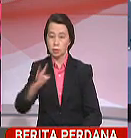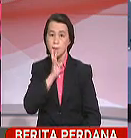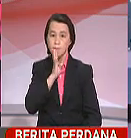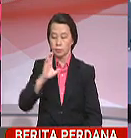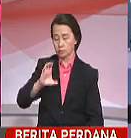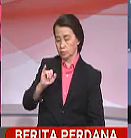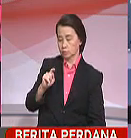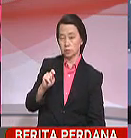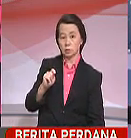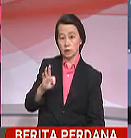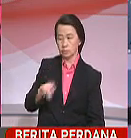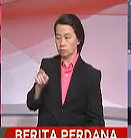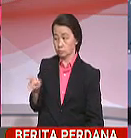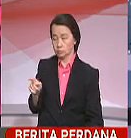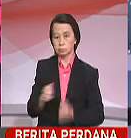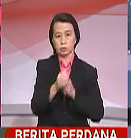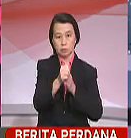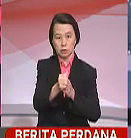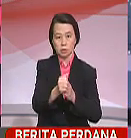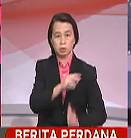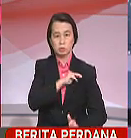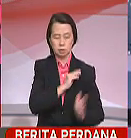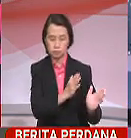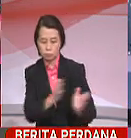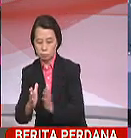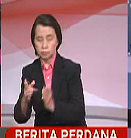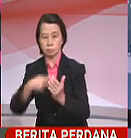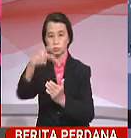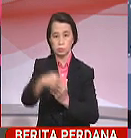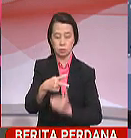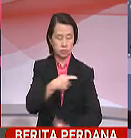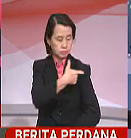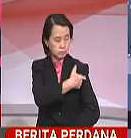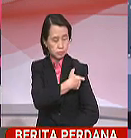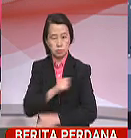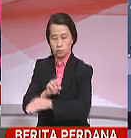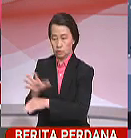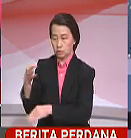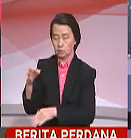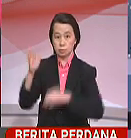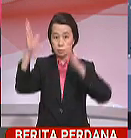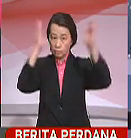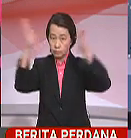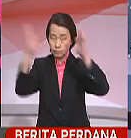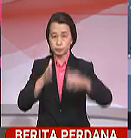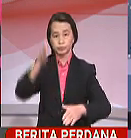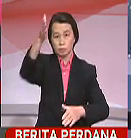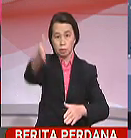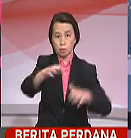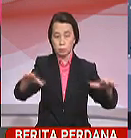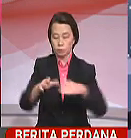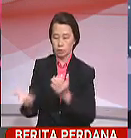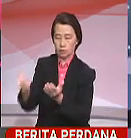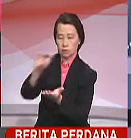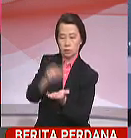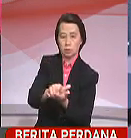akan diketuai beliau sendiri selaku Menteri Penyelaras Program Imunisasi COVID-19 Kebangsaan yang akan membuat